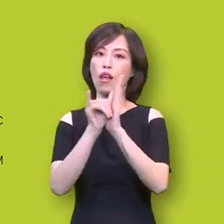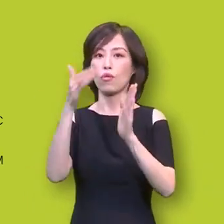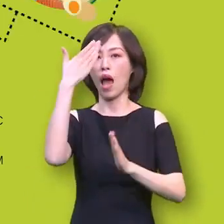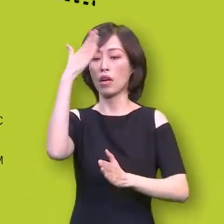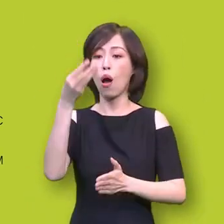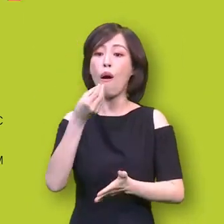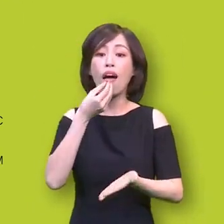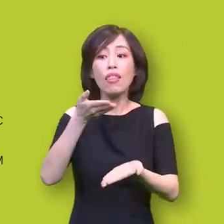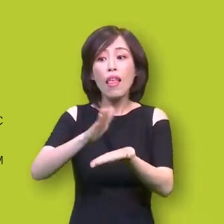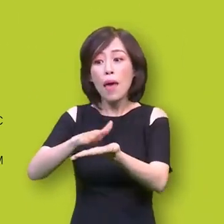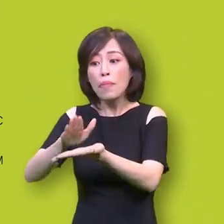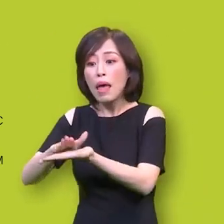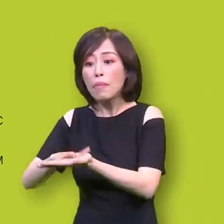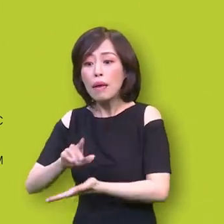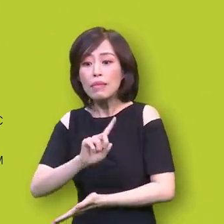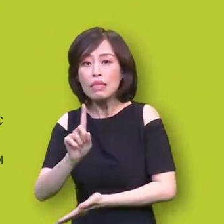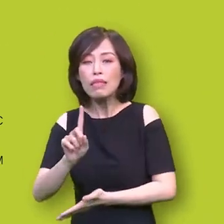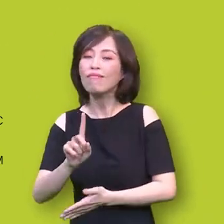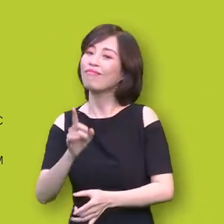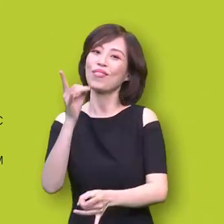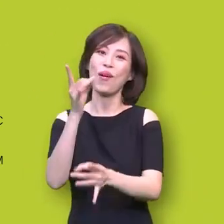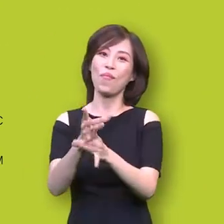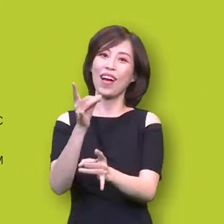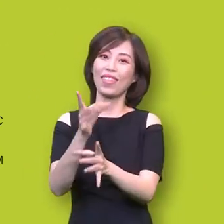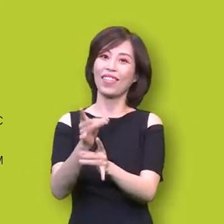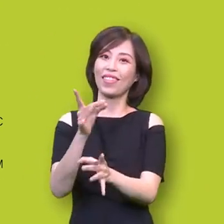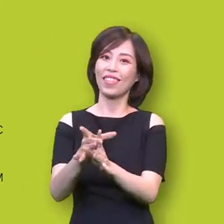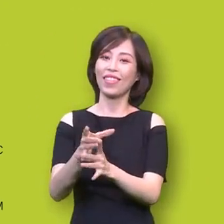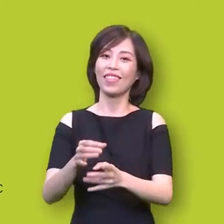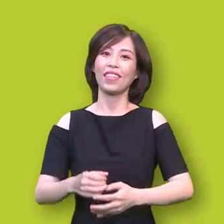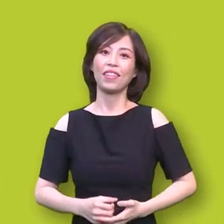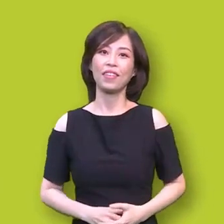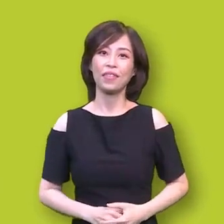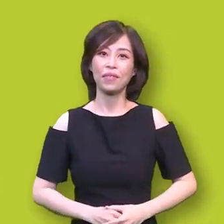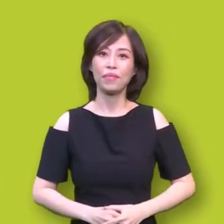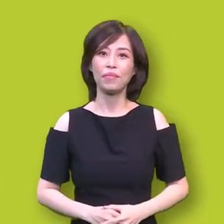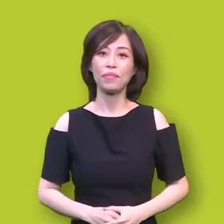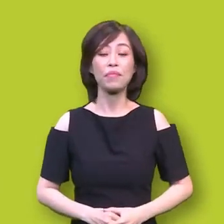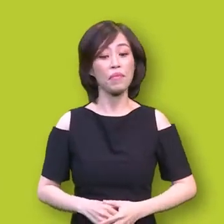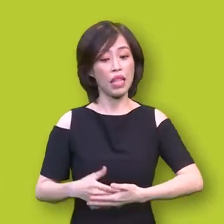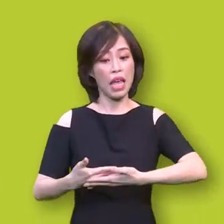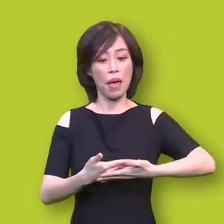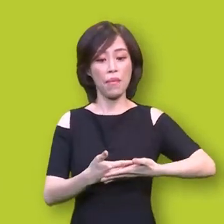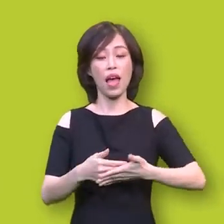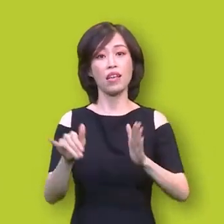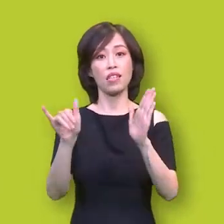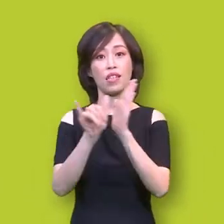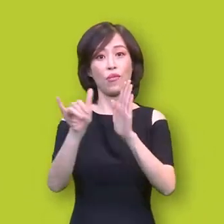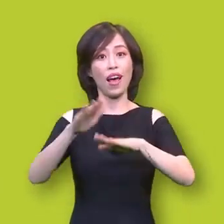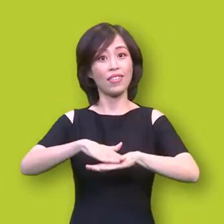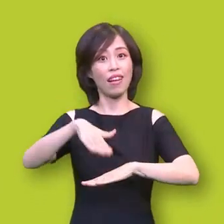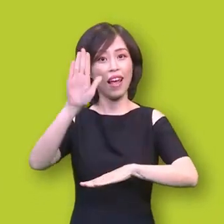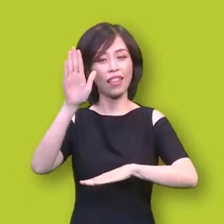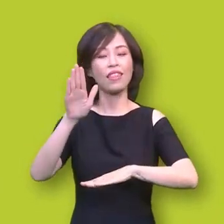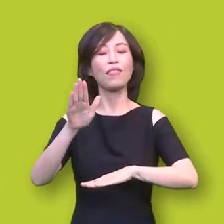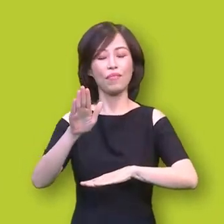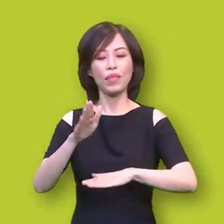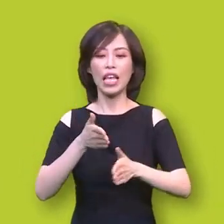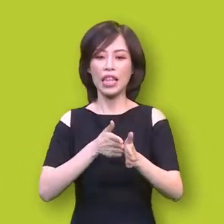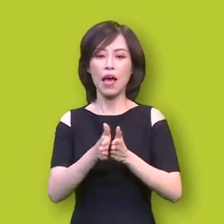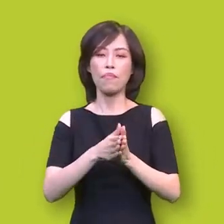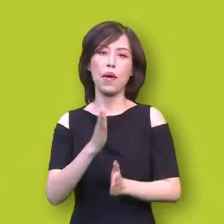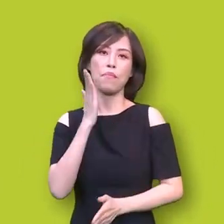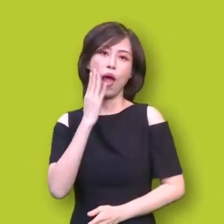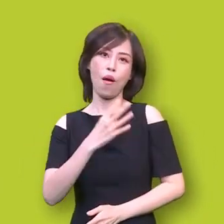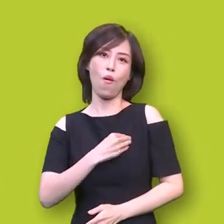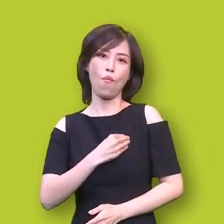đầu mà không cần ăn thêm bất cứ thức ăn, đồ uống nào khác. Đối với trẻ từ 6 tháng tuổi trở lên, tiếp tục cho trẻ bú